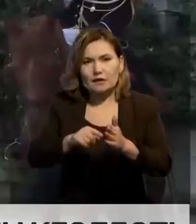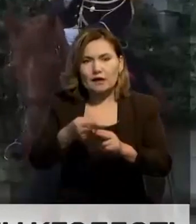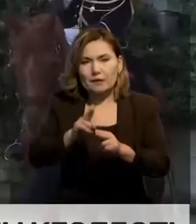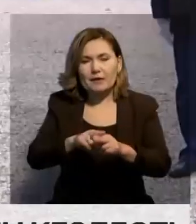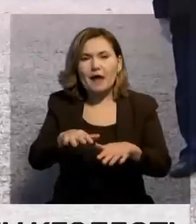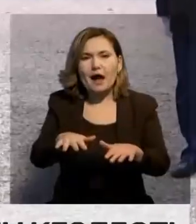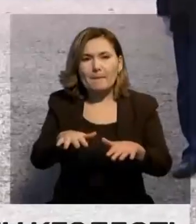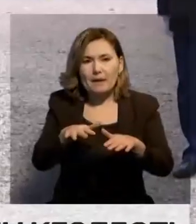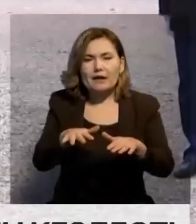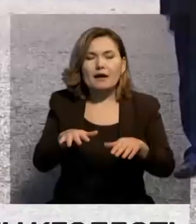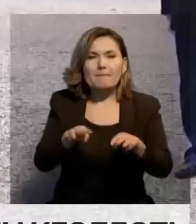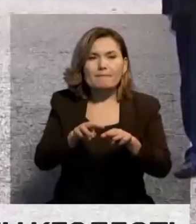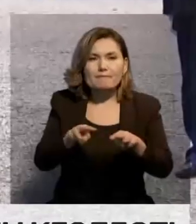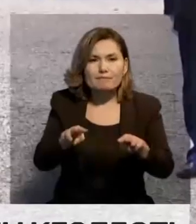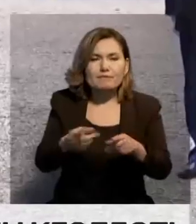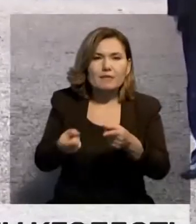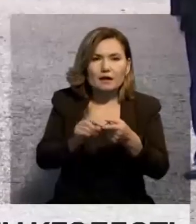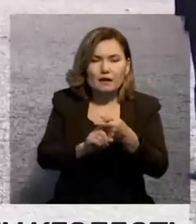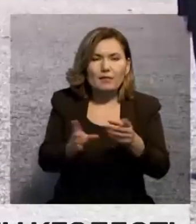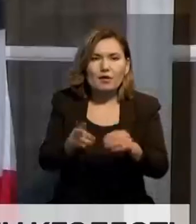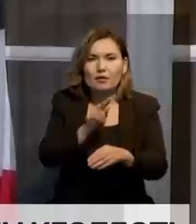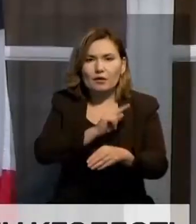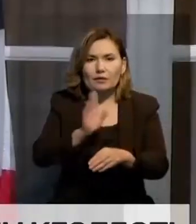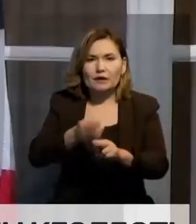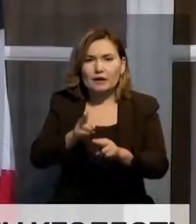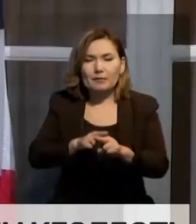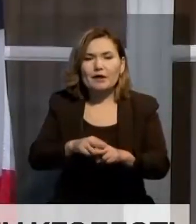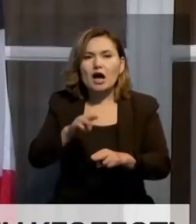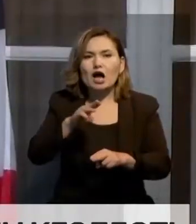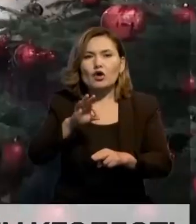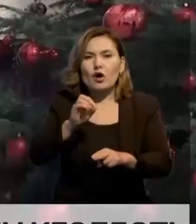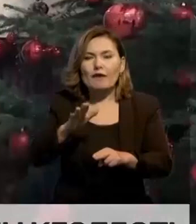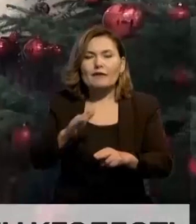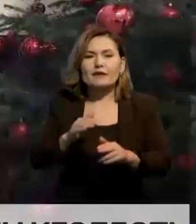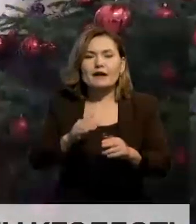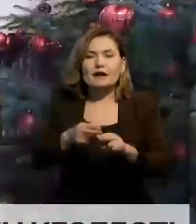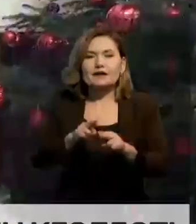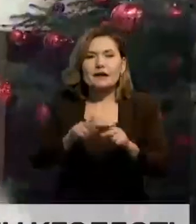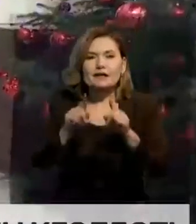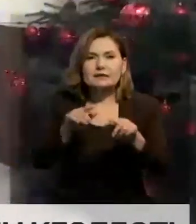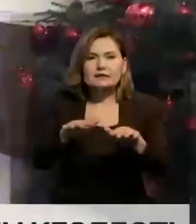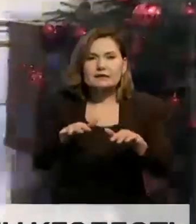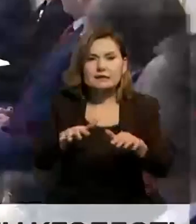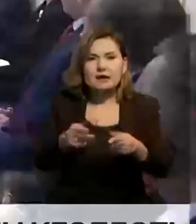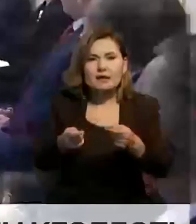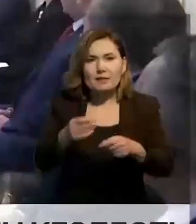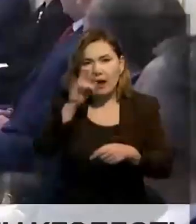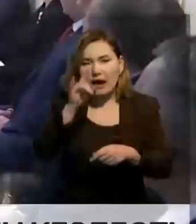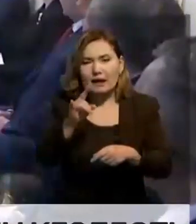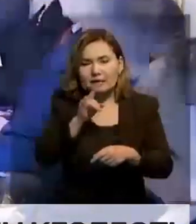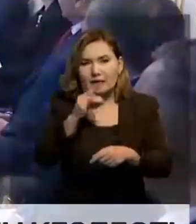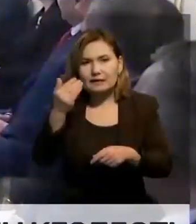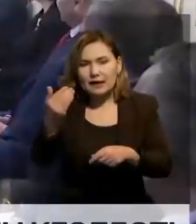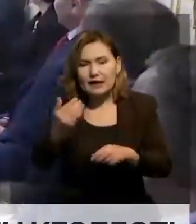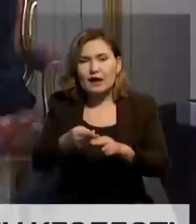Сосын парламентаралық байланысты нығайту керек деді. Осыған байланысты Қасым Жомарт Тоқаев Сенат спикерін Қазақстанға сапармен келуге шақырды.